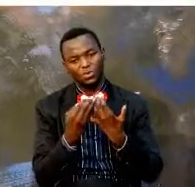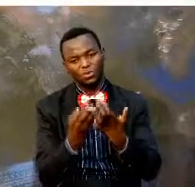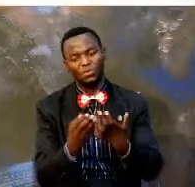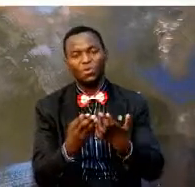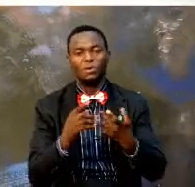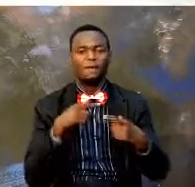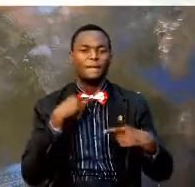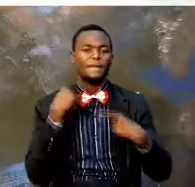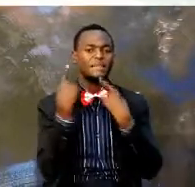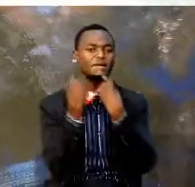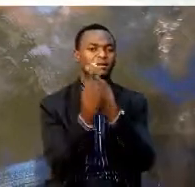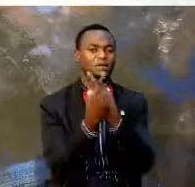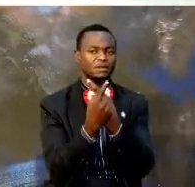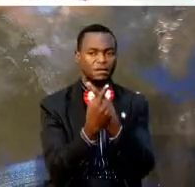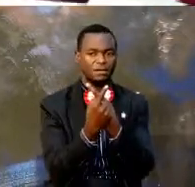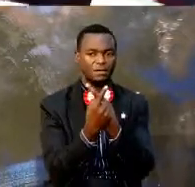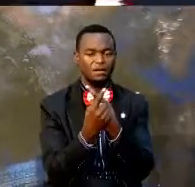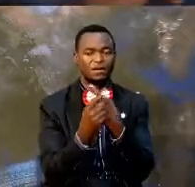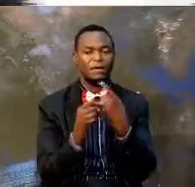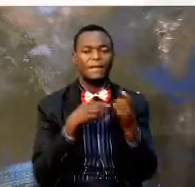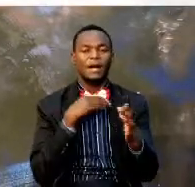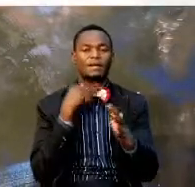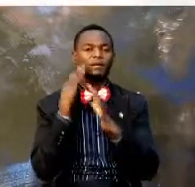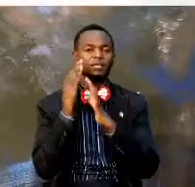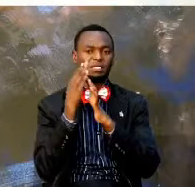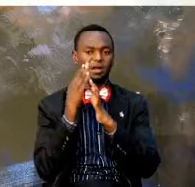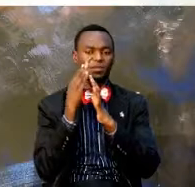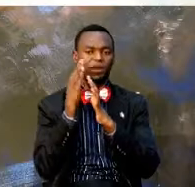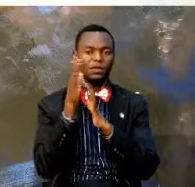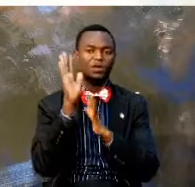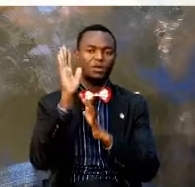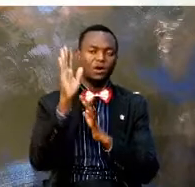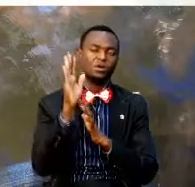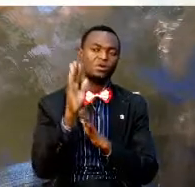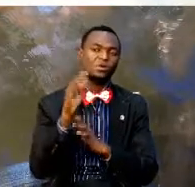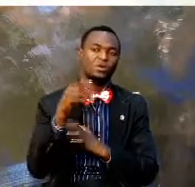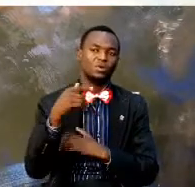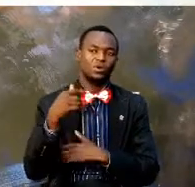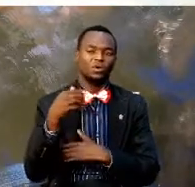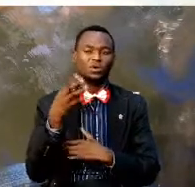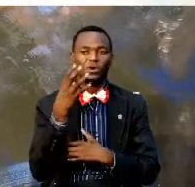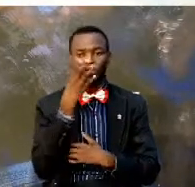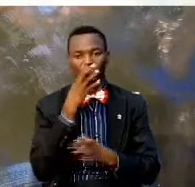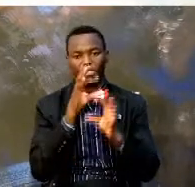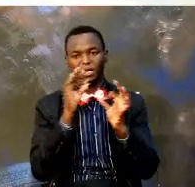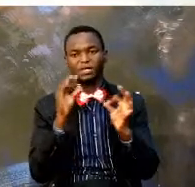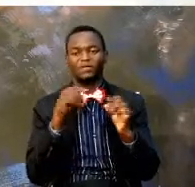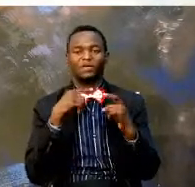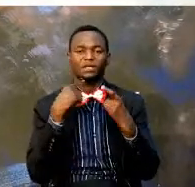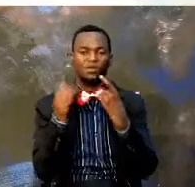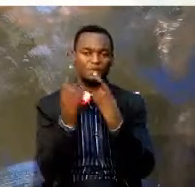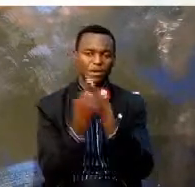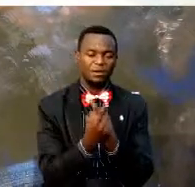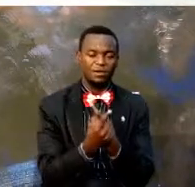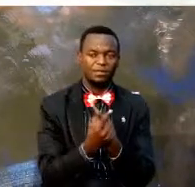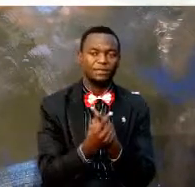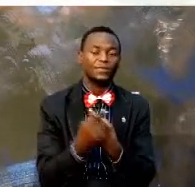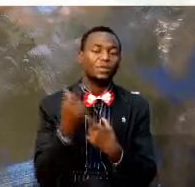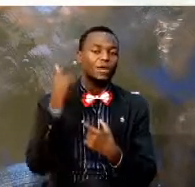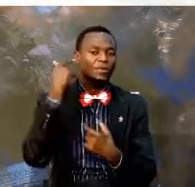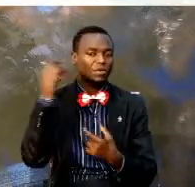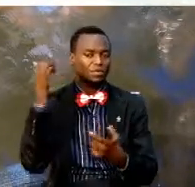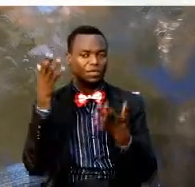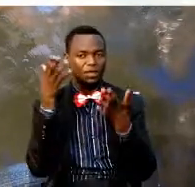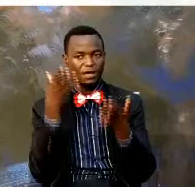badilika. Geuza mwelekeo wako na atakupatia Roho Mtakatifu. Maelfu wamesikia sauti